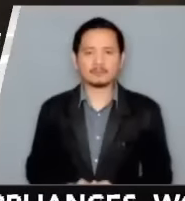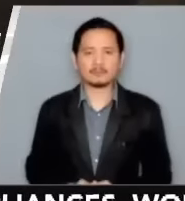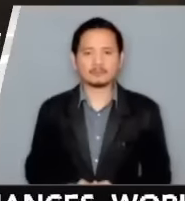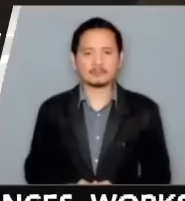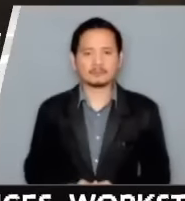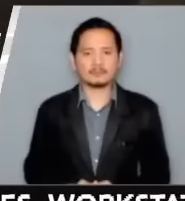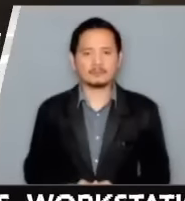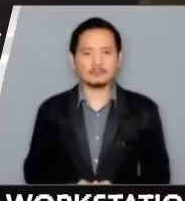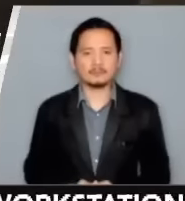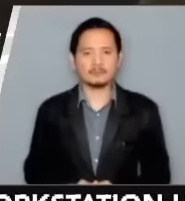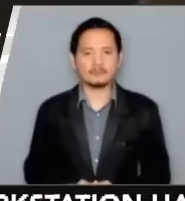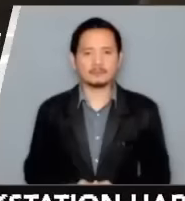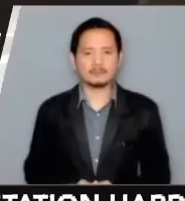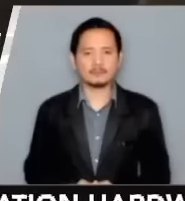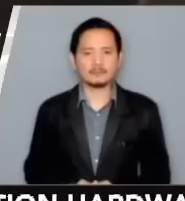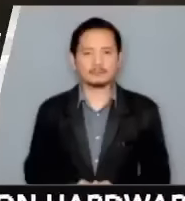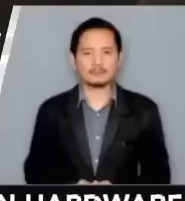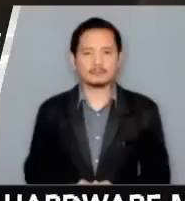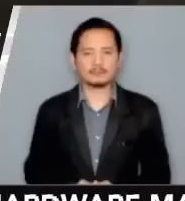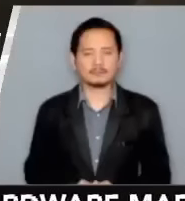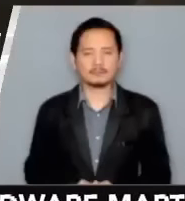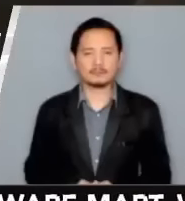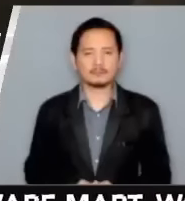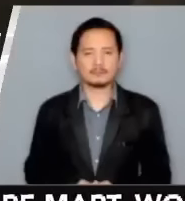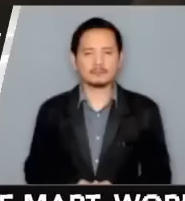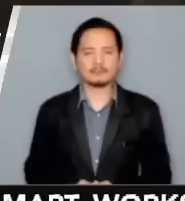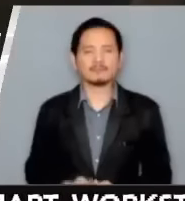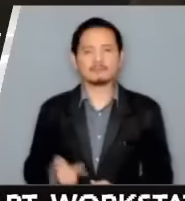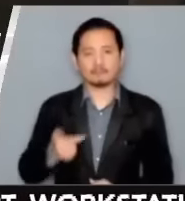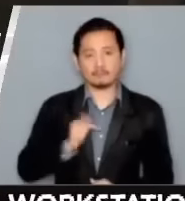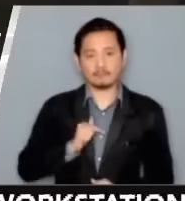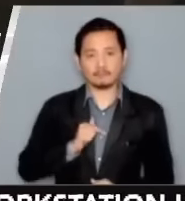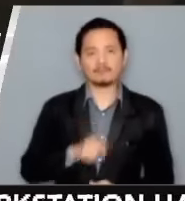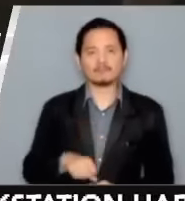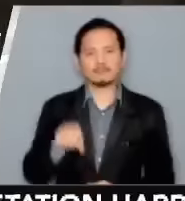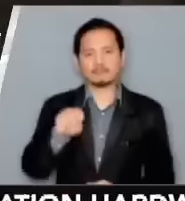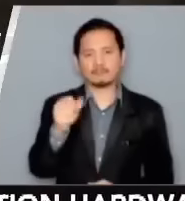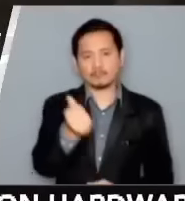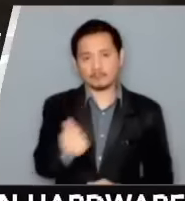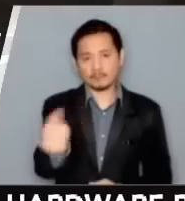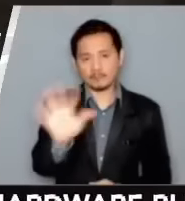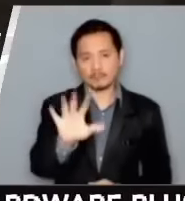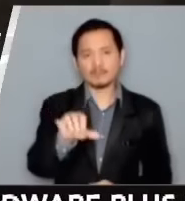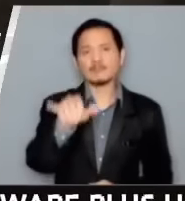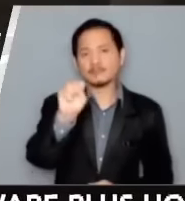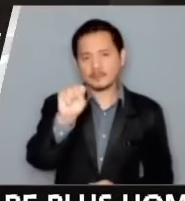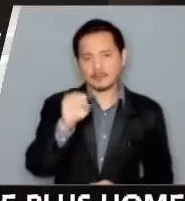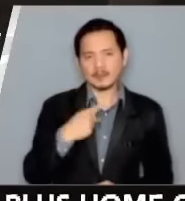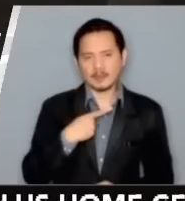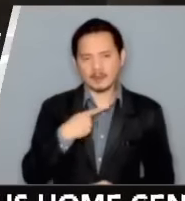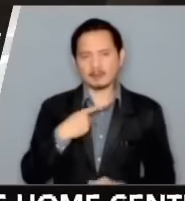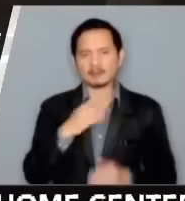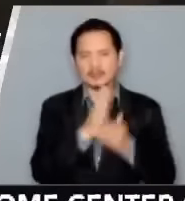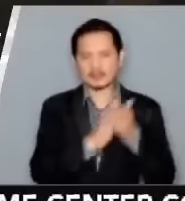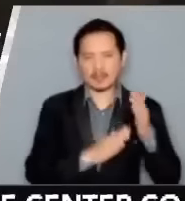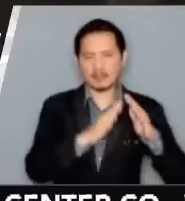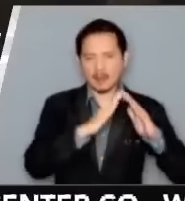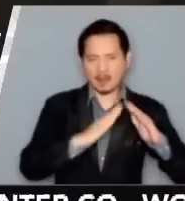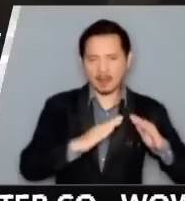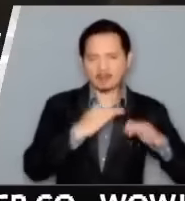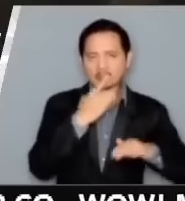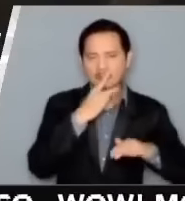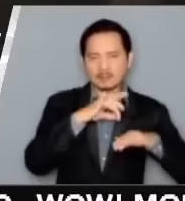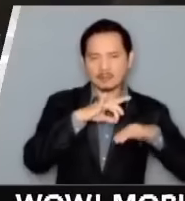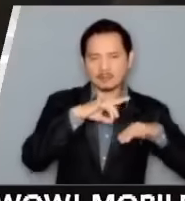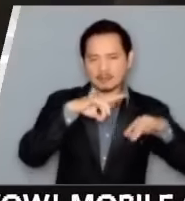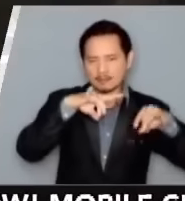na Ivan Susan Maris Good morning Ivan may mga bahay na naibalik na yung supply ng kuryente kagabi pero marami pa